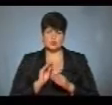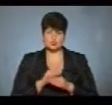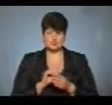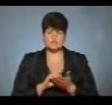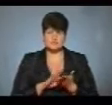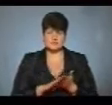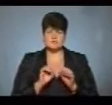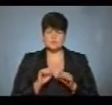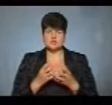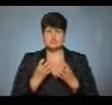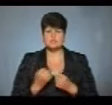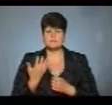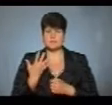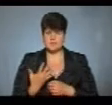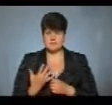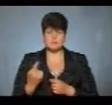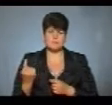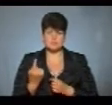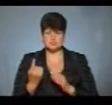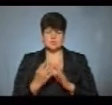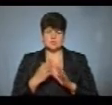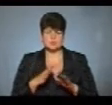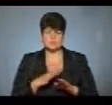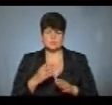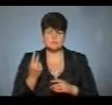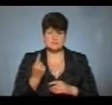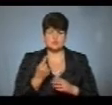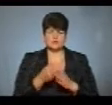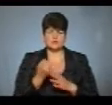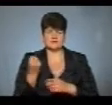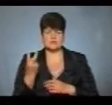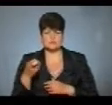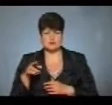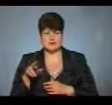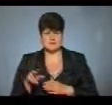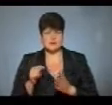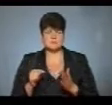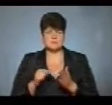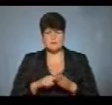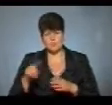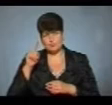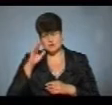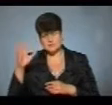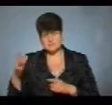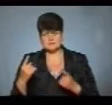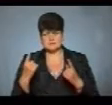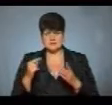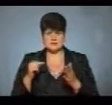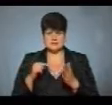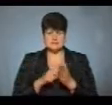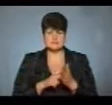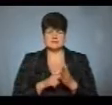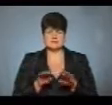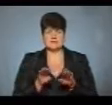можуть ще 5. Перша хвиля табору тривала з 1 по 12 липня. Мета табору – популяризація глобальних цілей, тобто